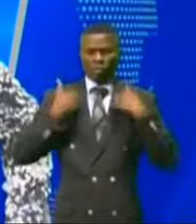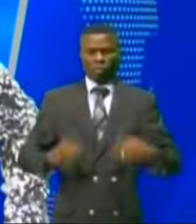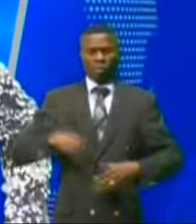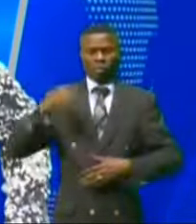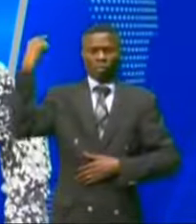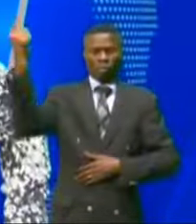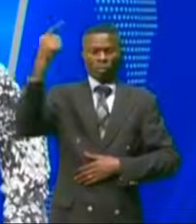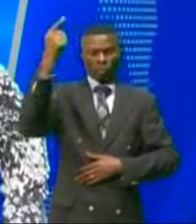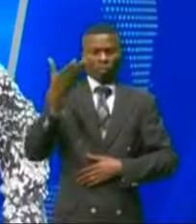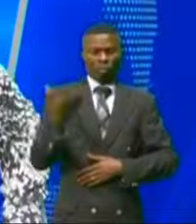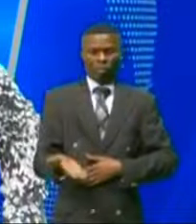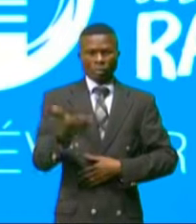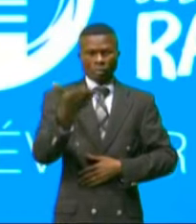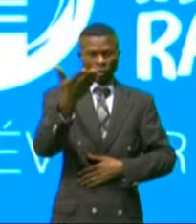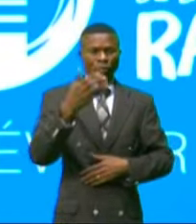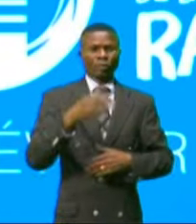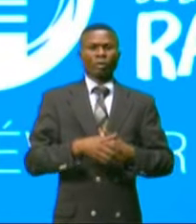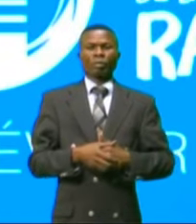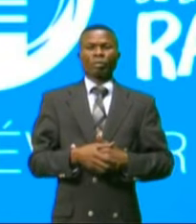universelle.